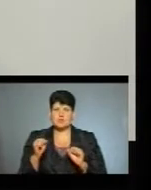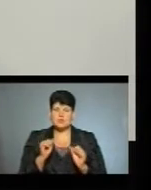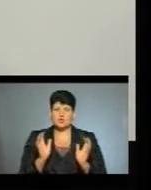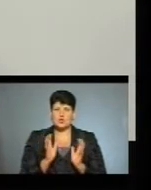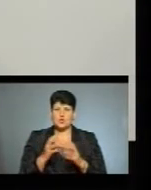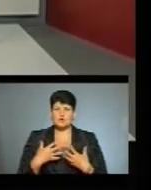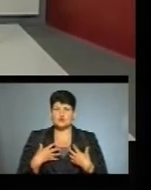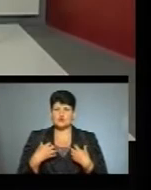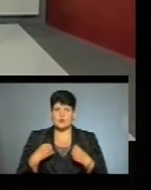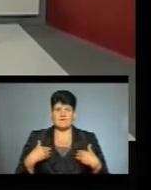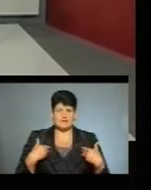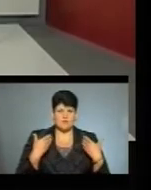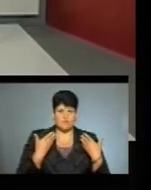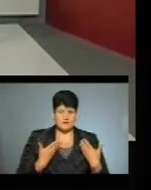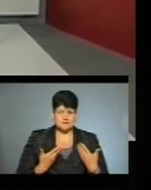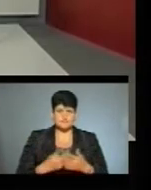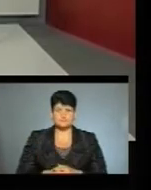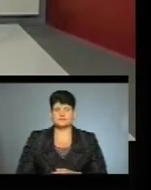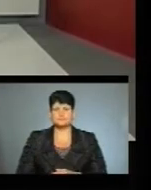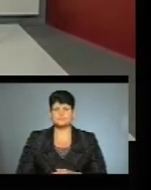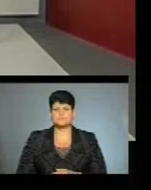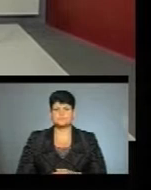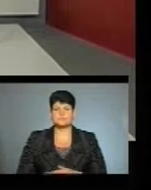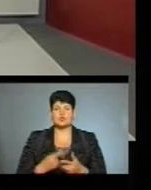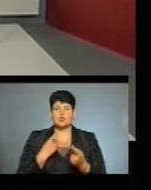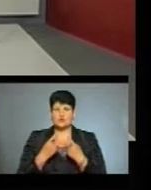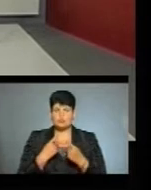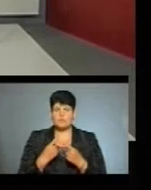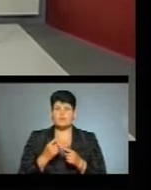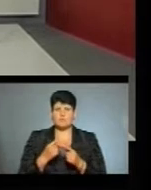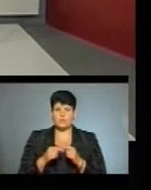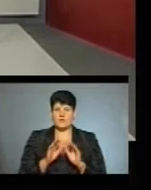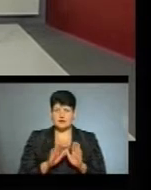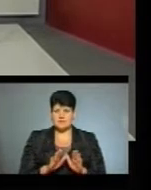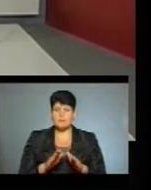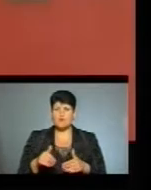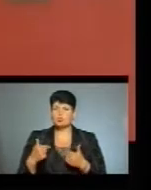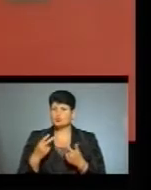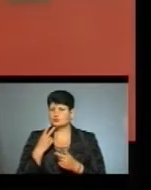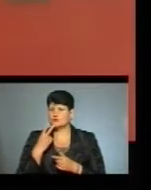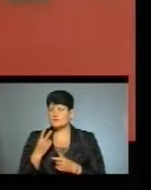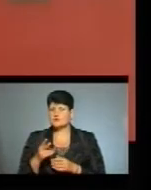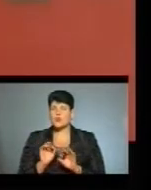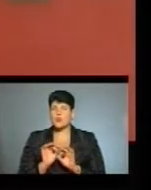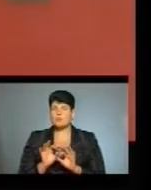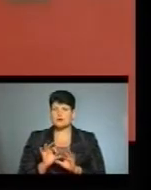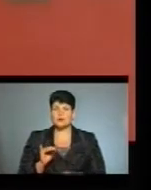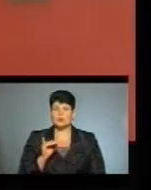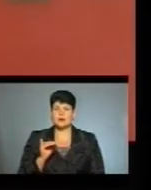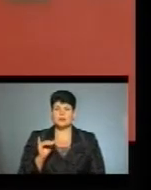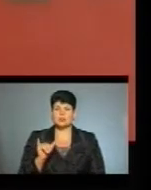здоров'я. Вітаю вас! До розмови ми повернемося за мить, а зараз пропоную переглянути коментар Уляни